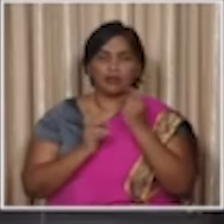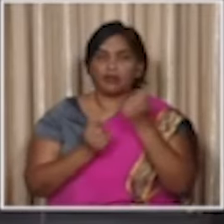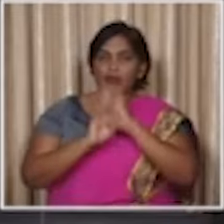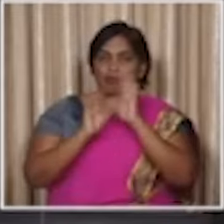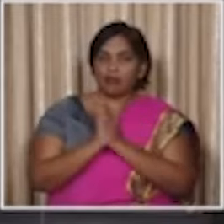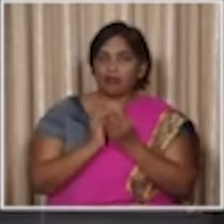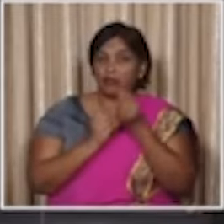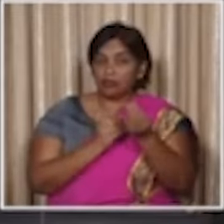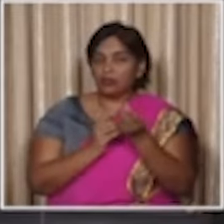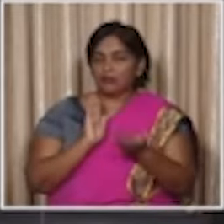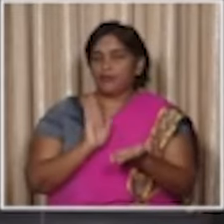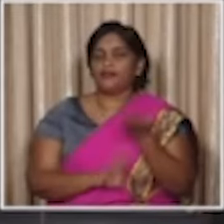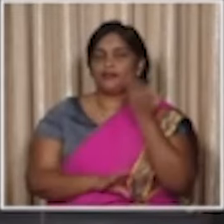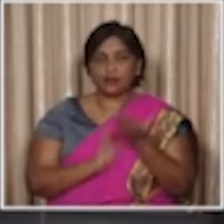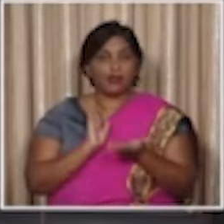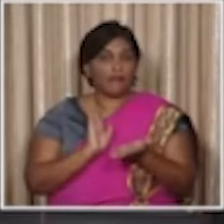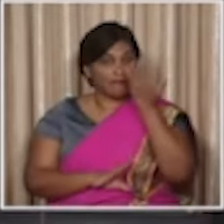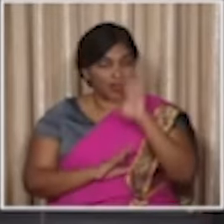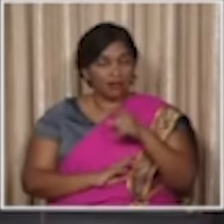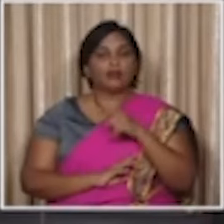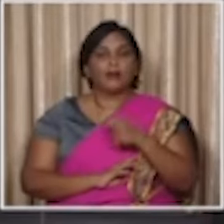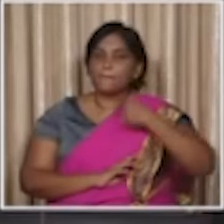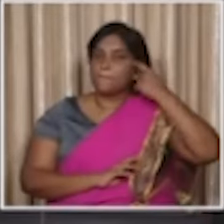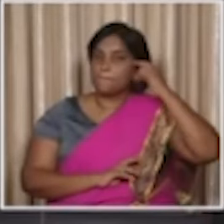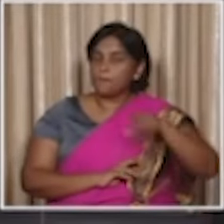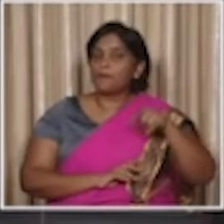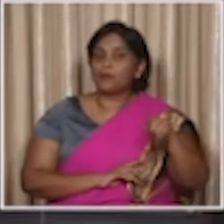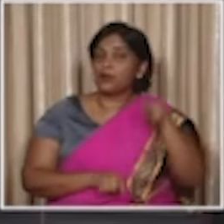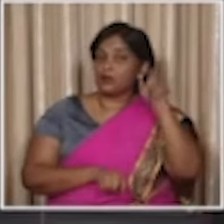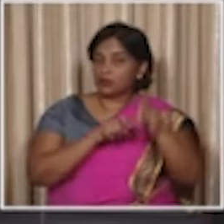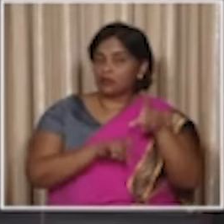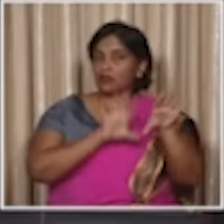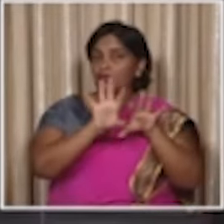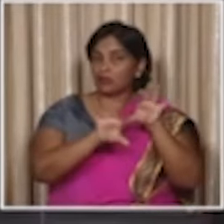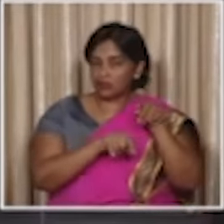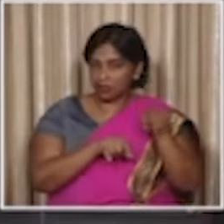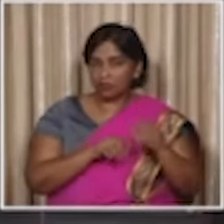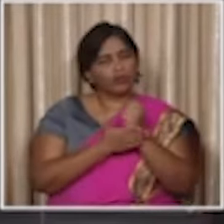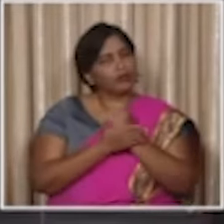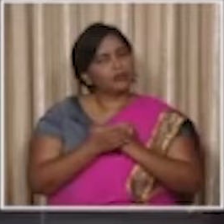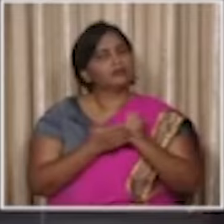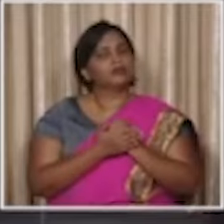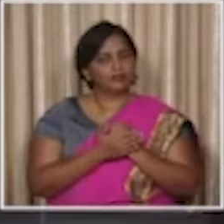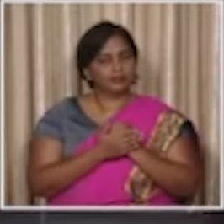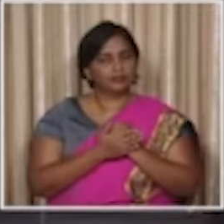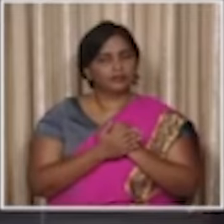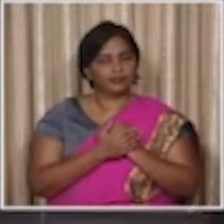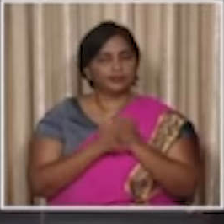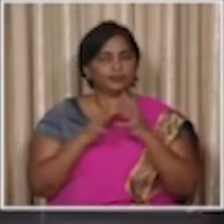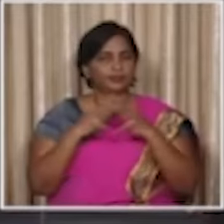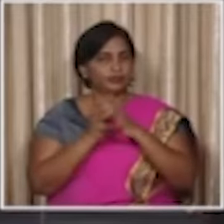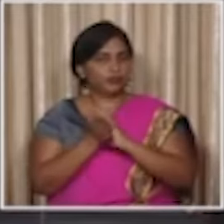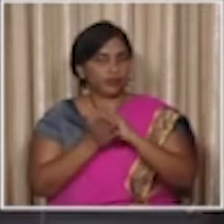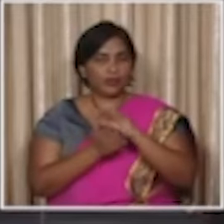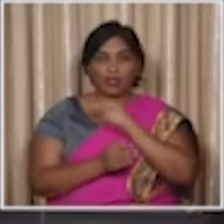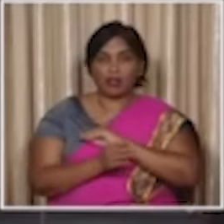ප්‍රමාණය වැඩි කරන්න. වැඩි කිරීම සහ අපි බලාපොරොත්තු වෙනවා මොවුනුත් තෝරා ගැනීමේදී මේ සියලු දෙනා මේ සුභසාධක